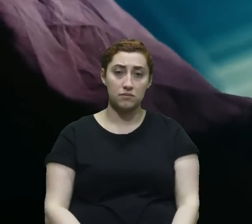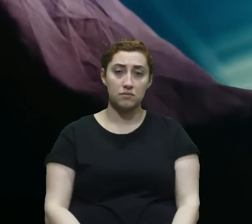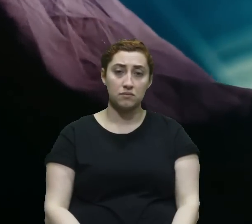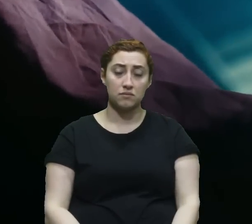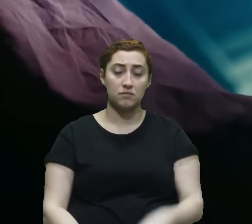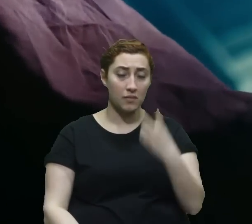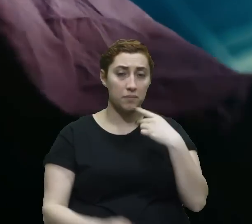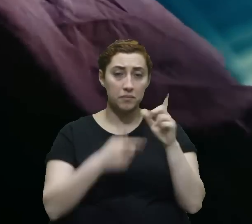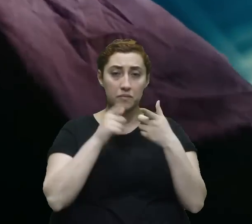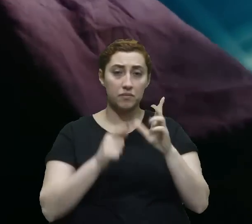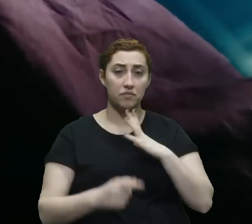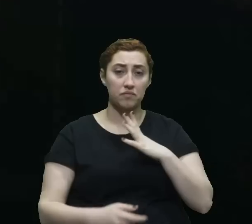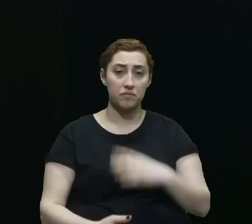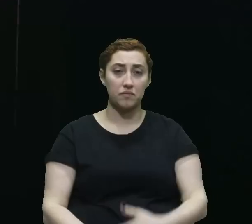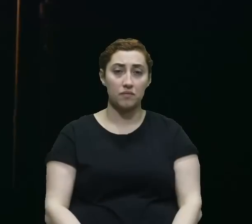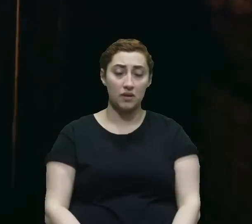sarsılarak ağlıyor.